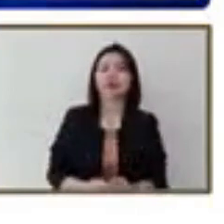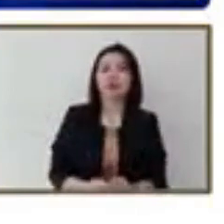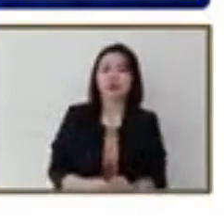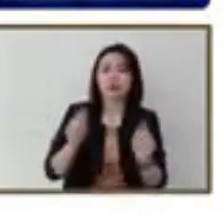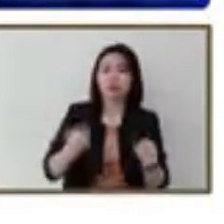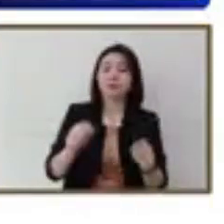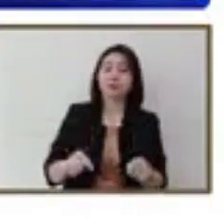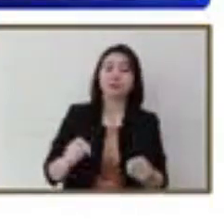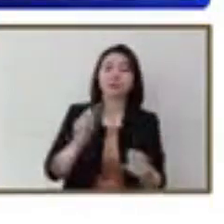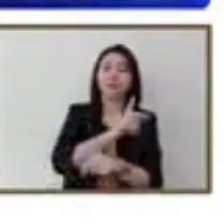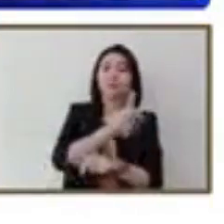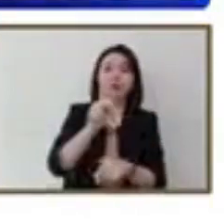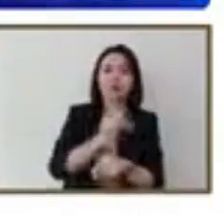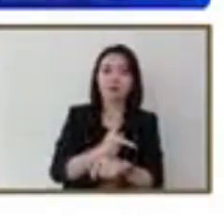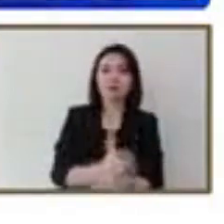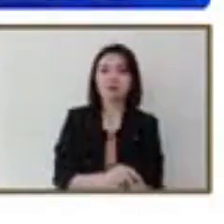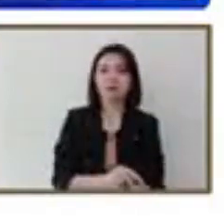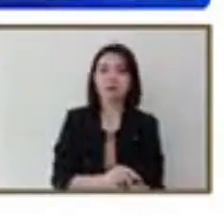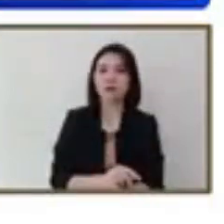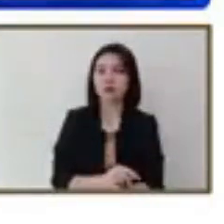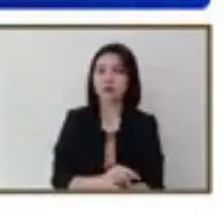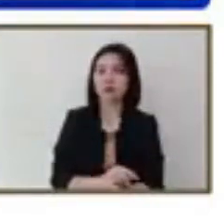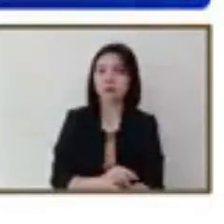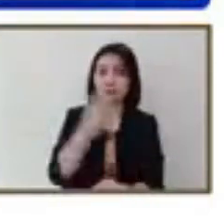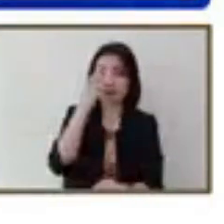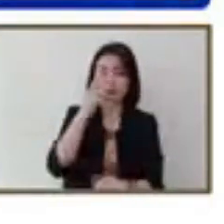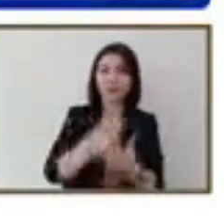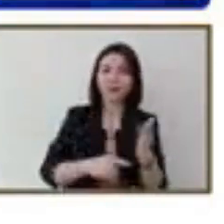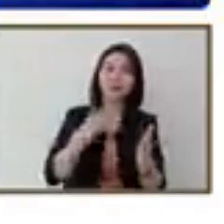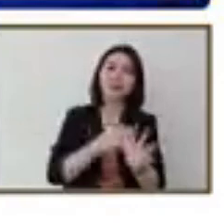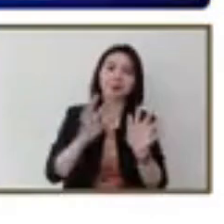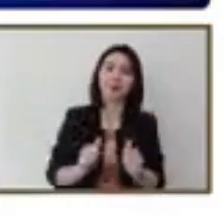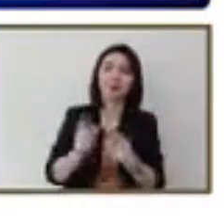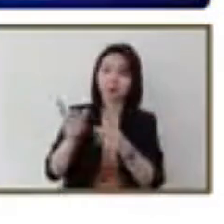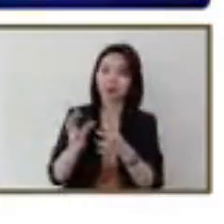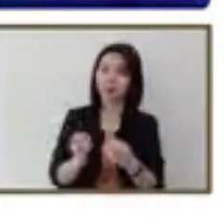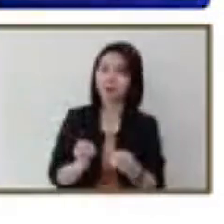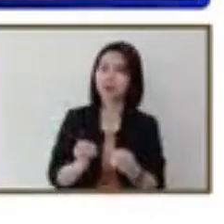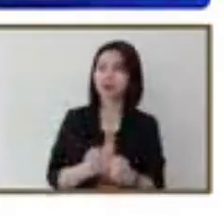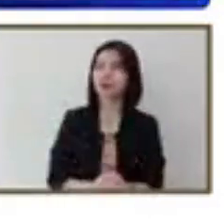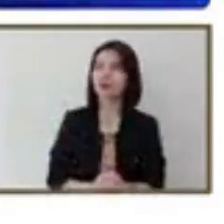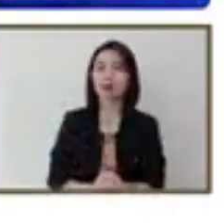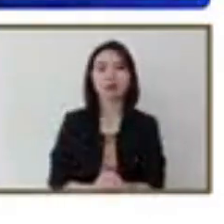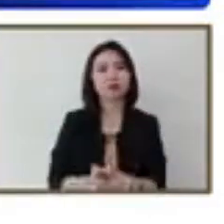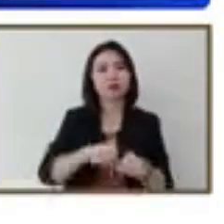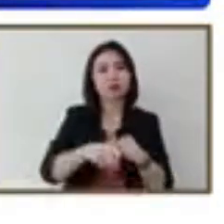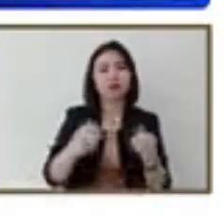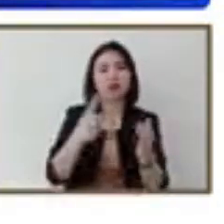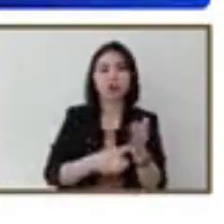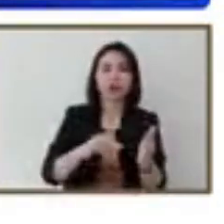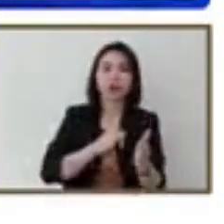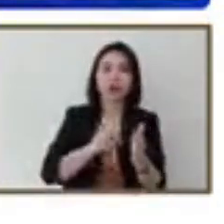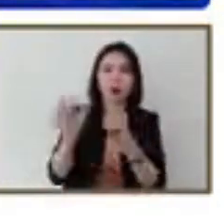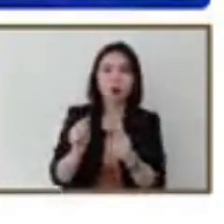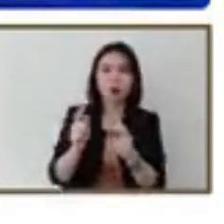Kapatid, imagine kung anong magagawa natin, mga kapatid. You see? Kaya, ang gusto kong makita po ngayon,